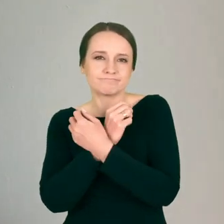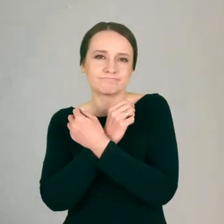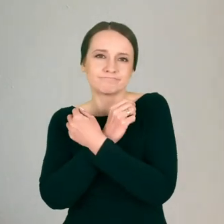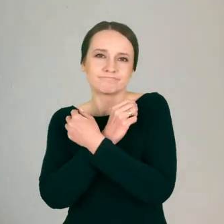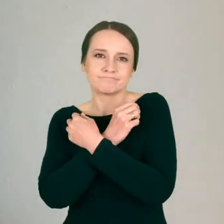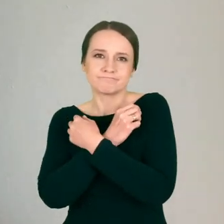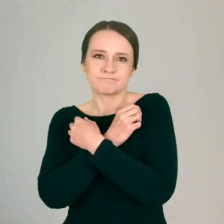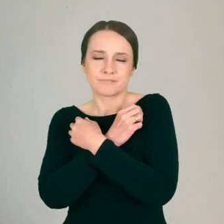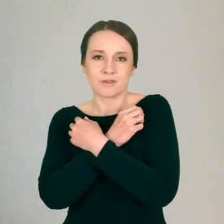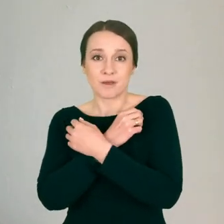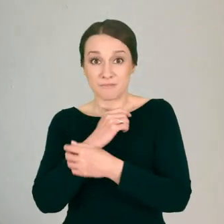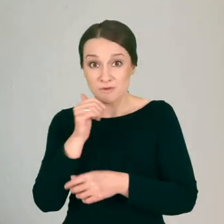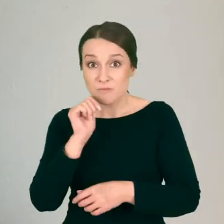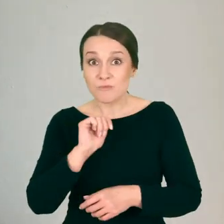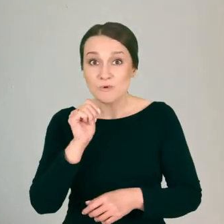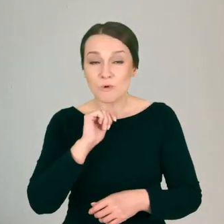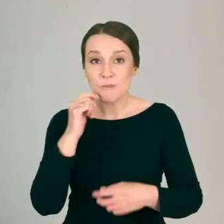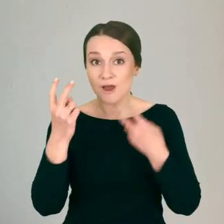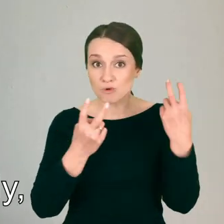współobjęci,